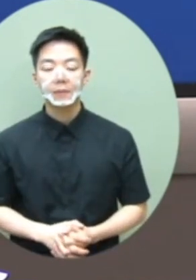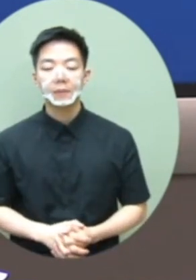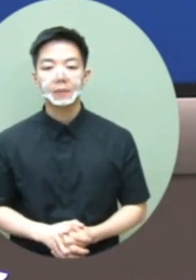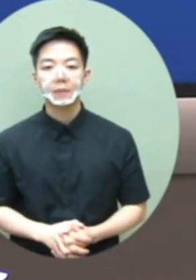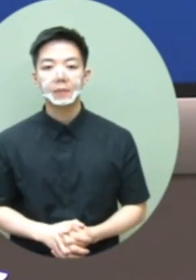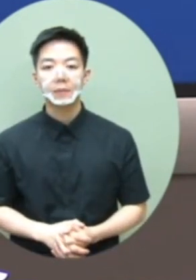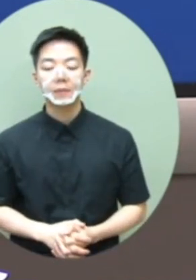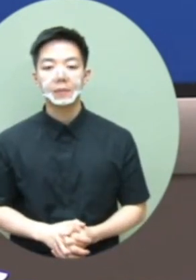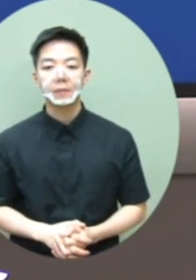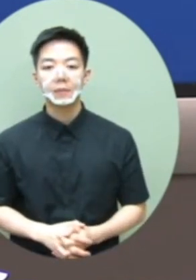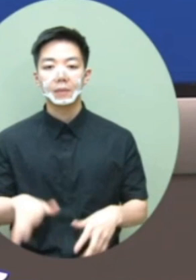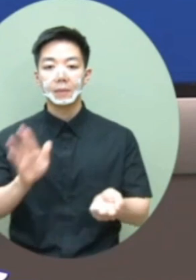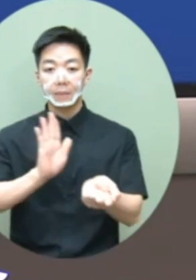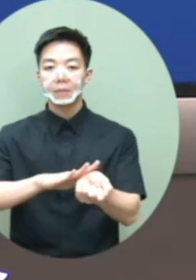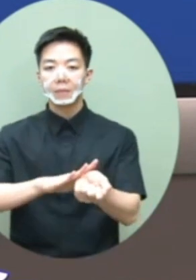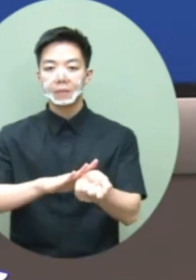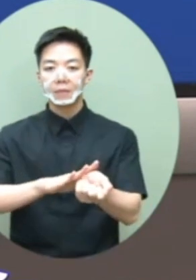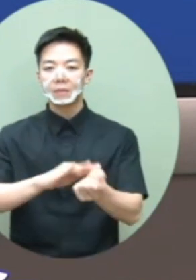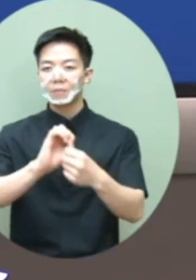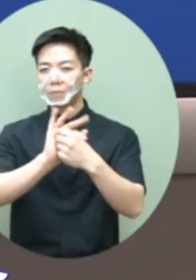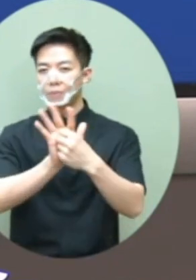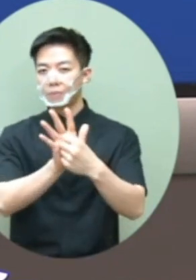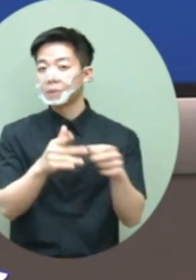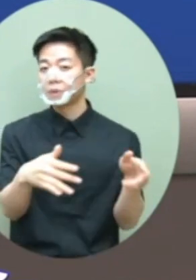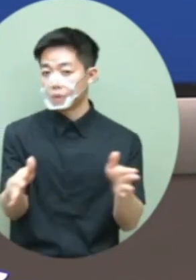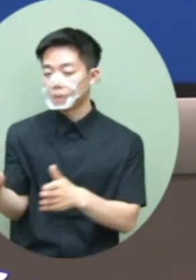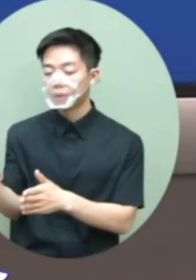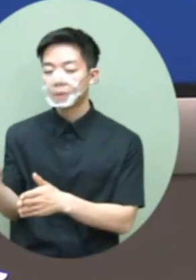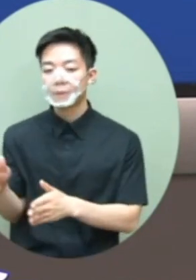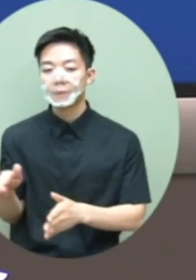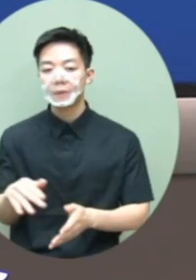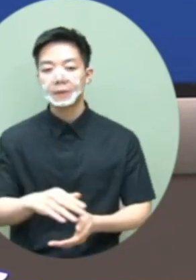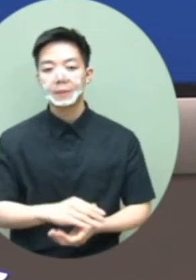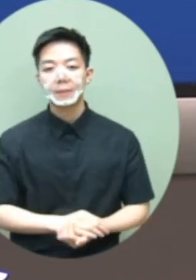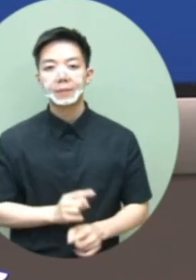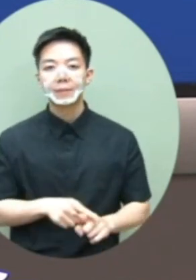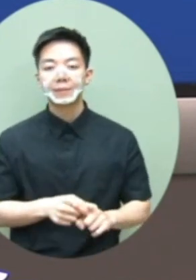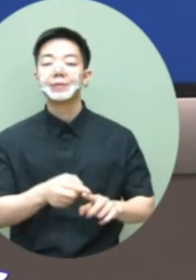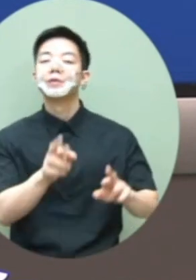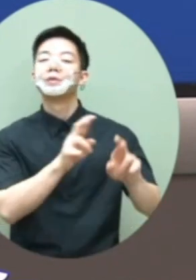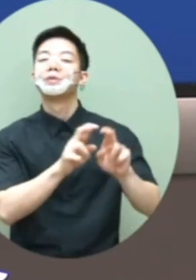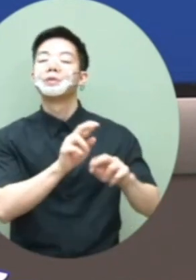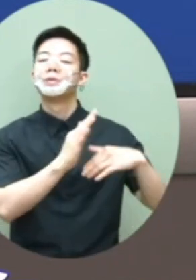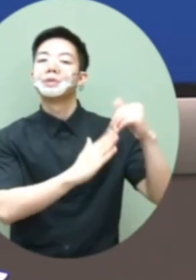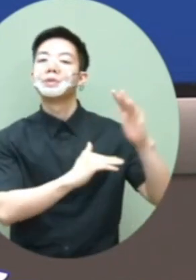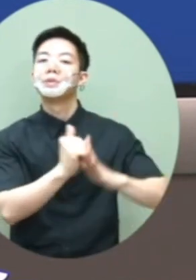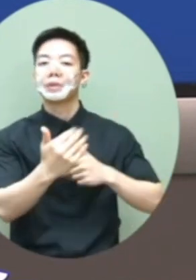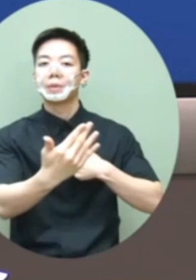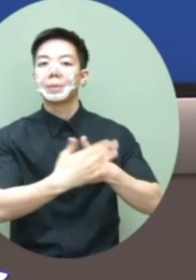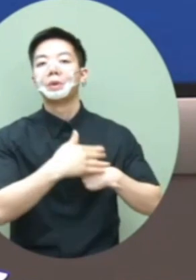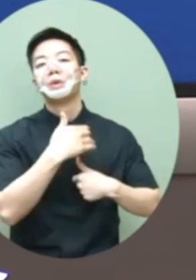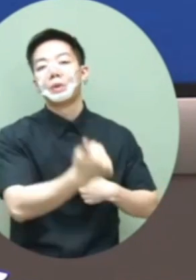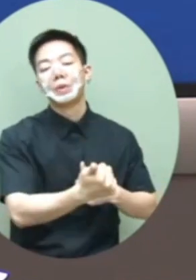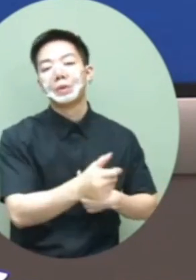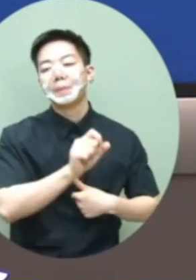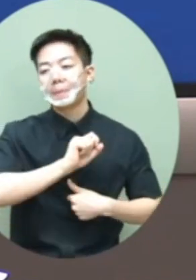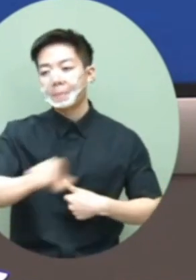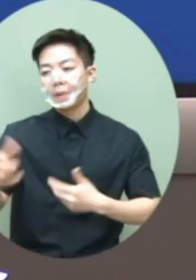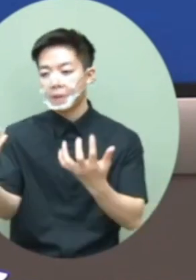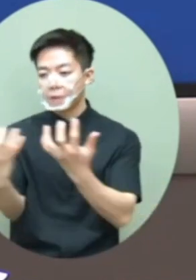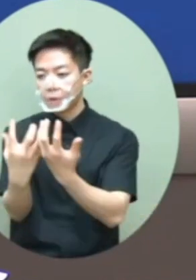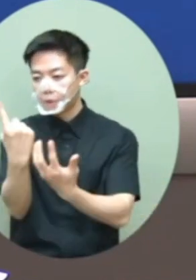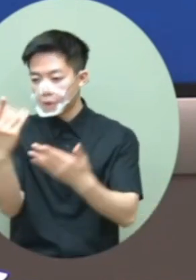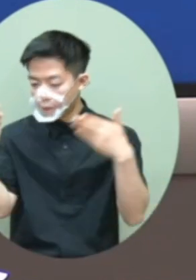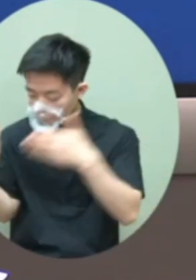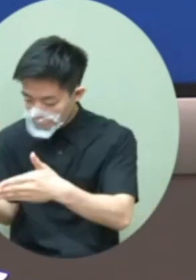得處理呢個疫情咧。用這種科學的方法是好過去用一個數字，即是你